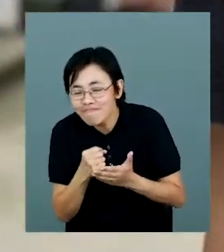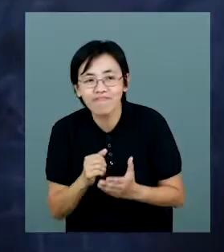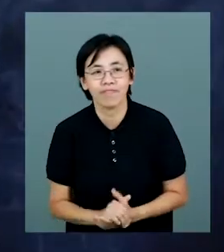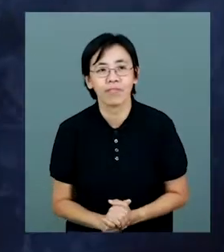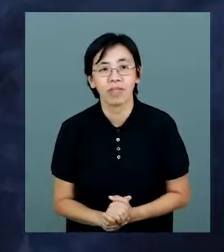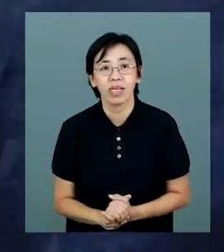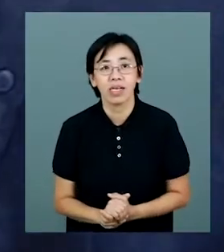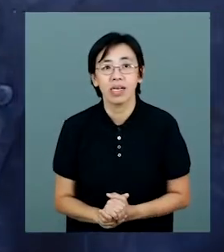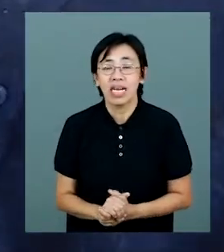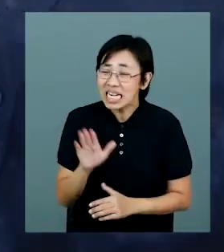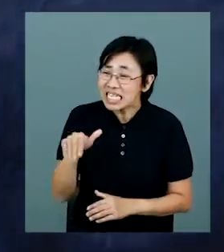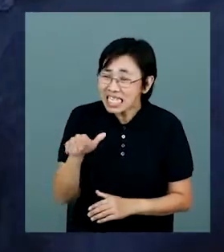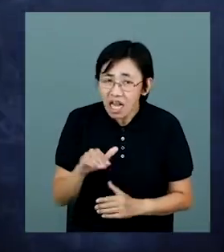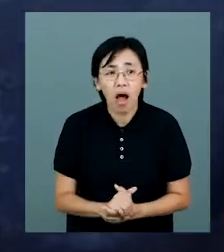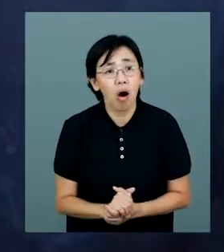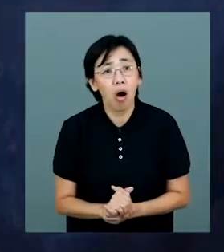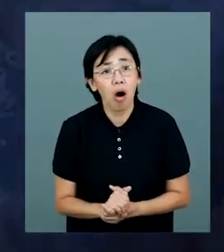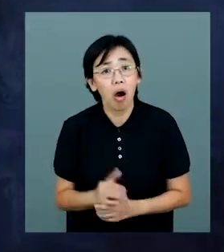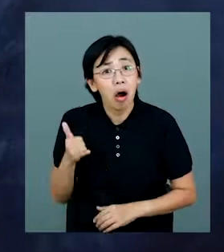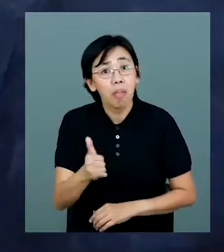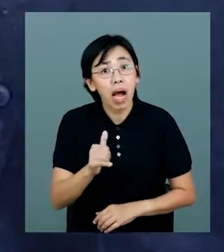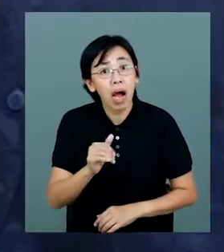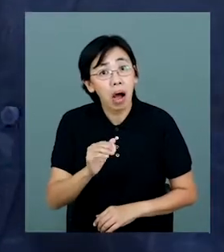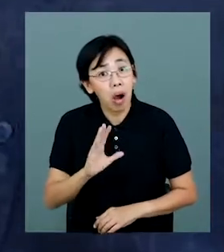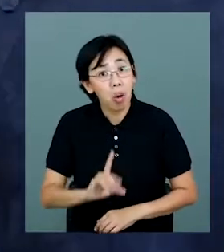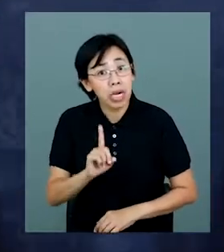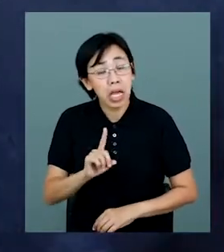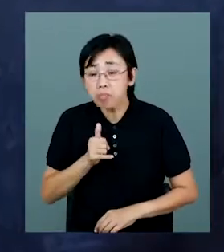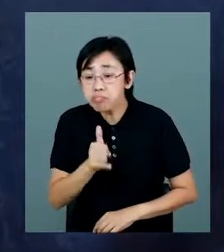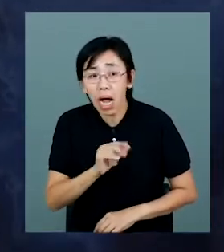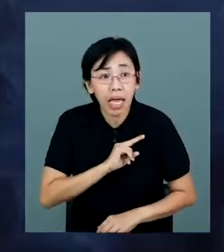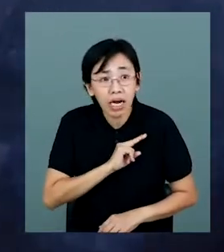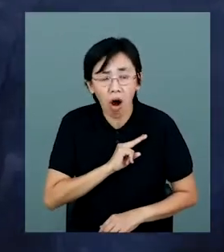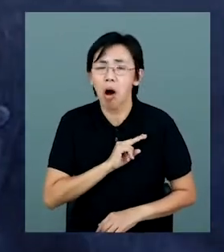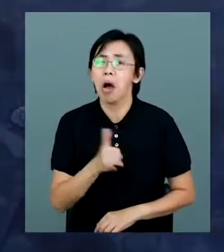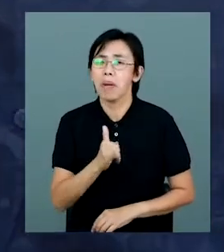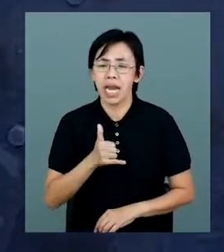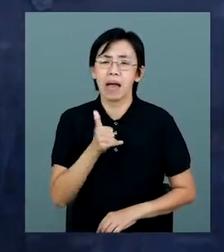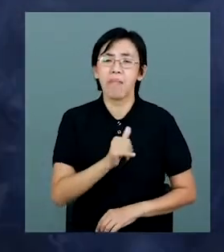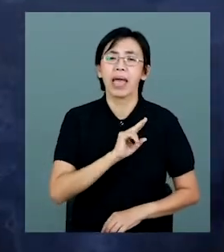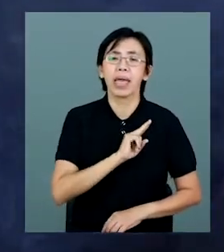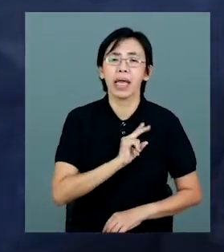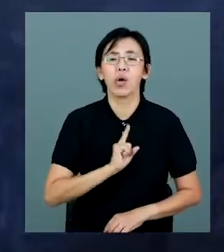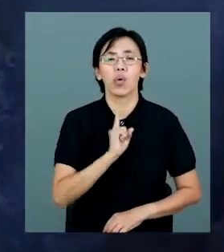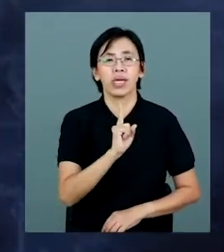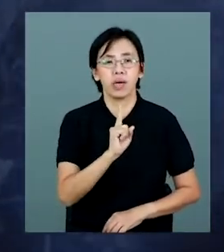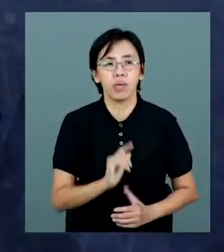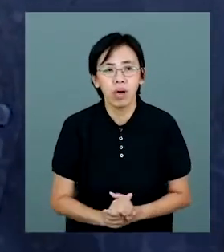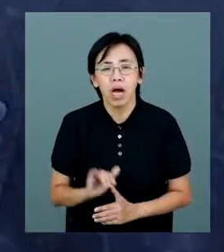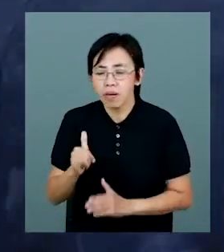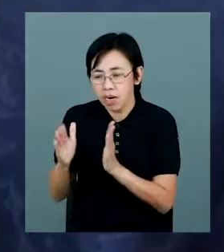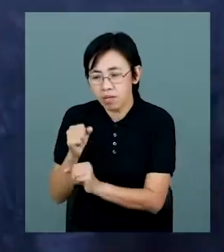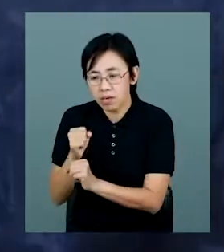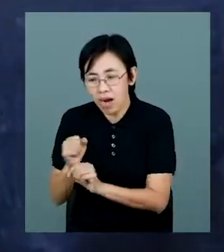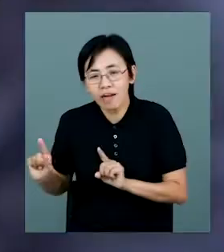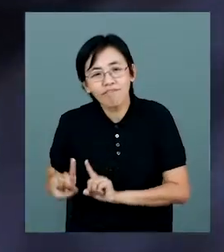ครับมาเต็งมา ค่ะ ปกติลงคนเดียวเลยไหมบางครั้ง บางครั้งก็ลงคนเดียวค ่ ะ แล้วบางครั้งต้องมีเจ้าหน้าที่ด้วยไหม